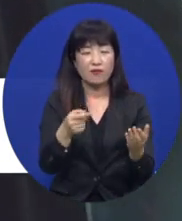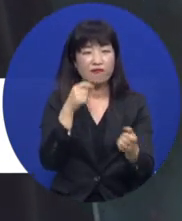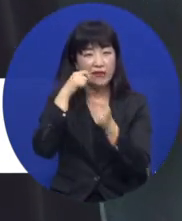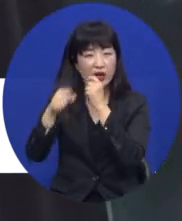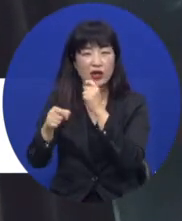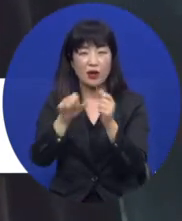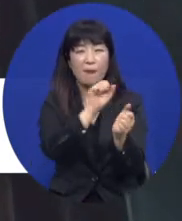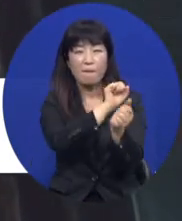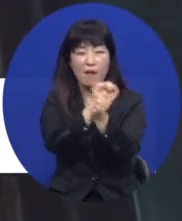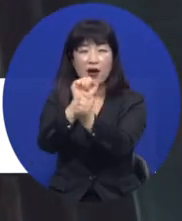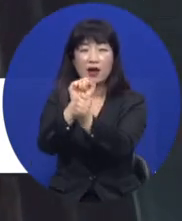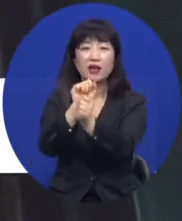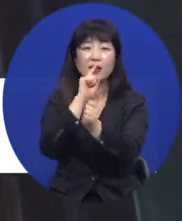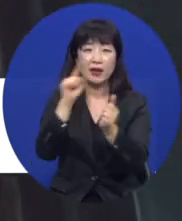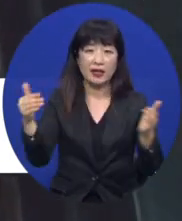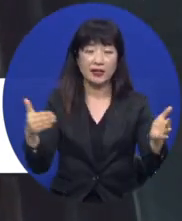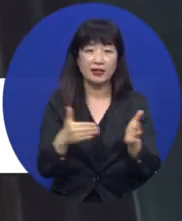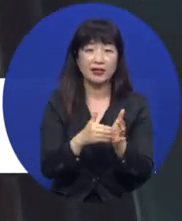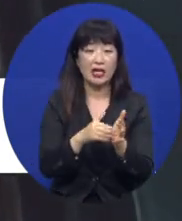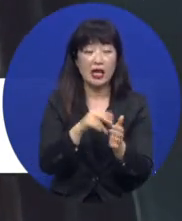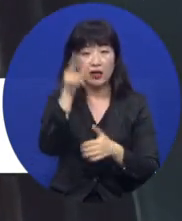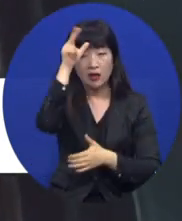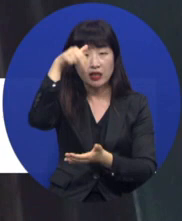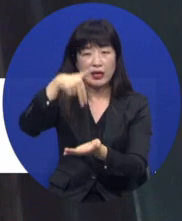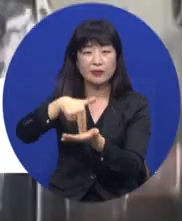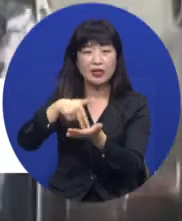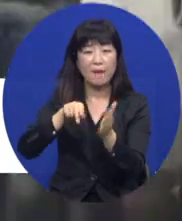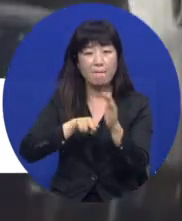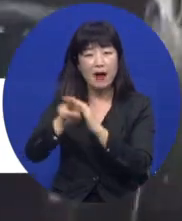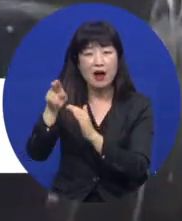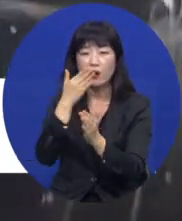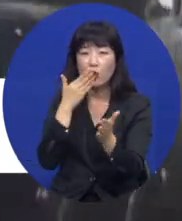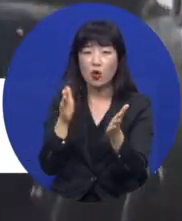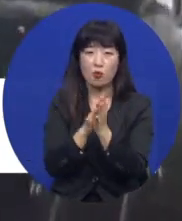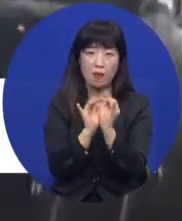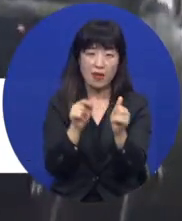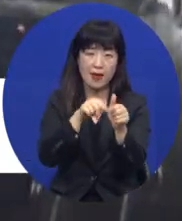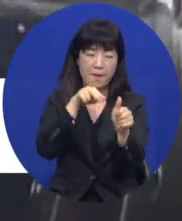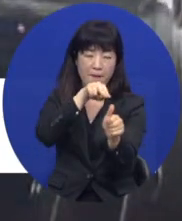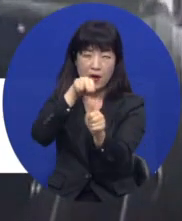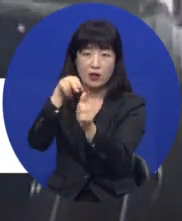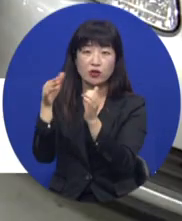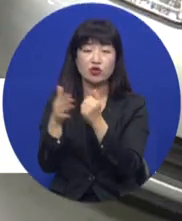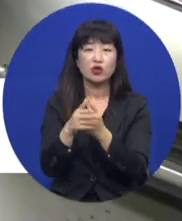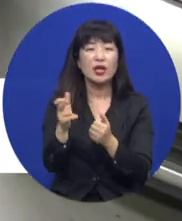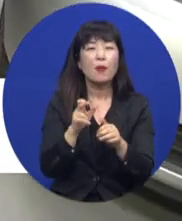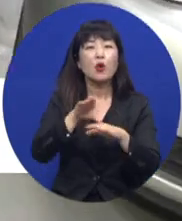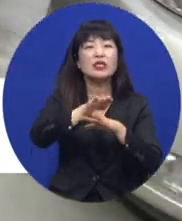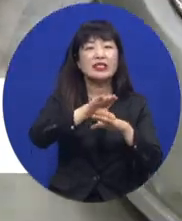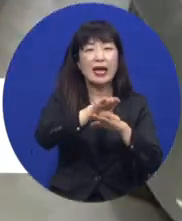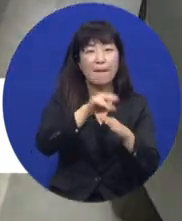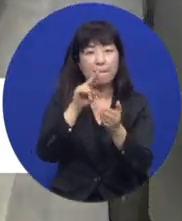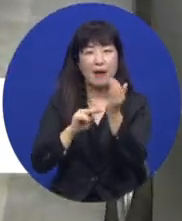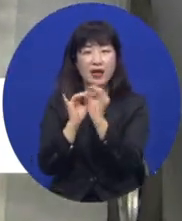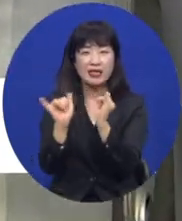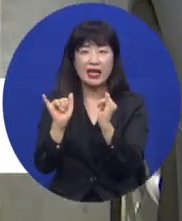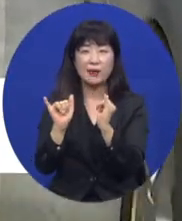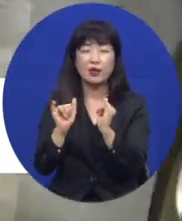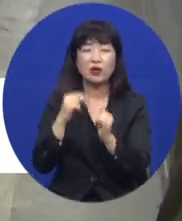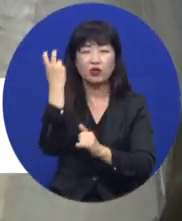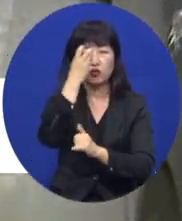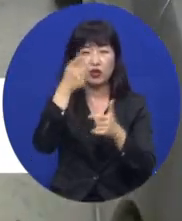구속했다고 밝혔습니다 경찰은 달아난 공범 b c 를 쫓는 한편 대포차 판매 업자 등을 상대로 수사를 확대하고